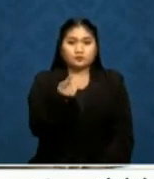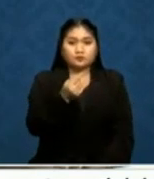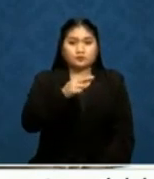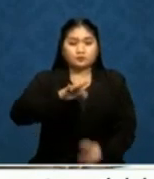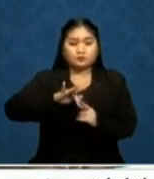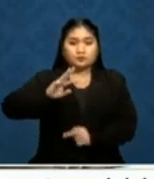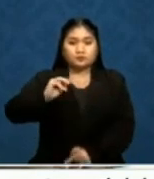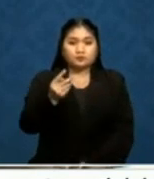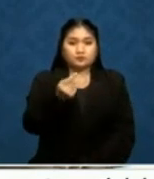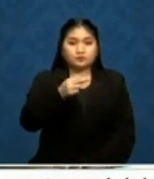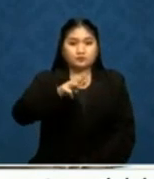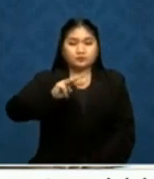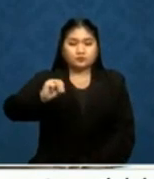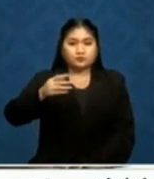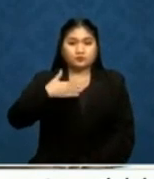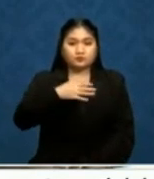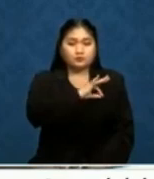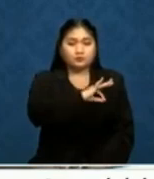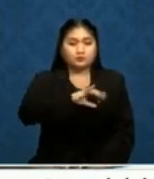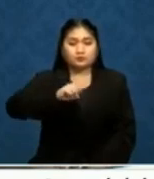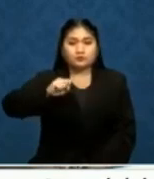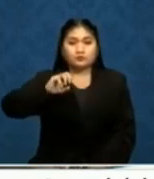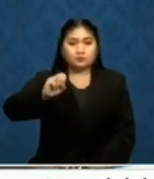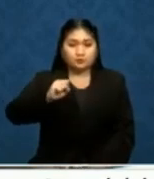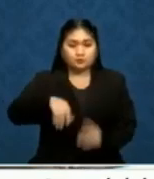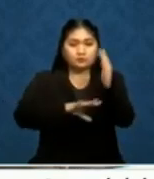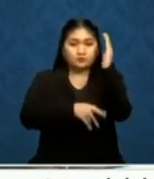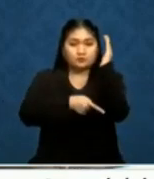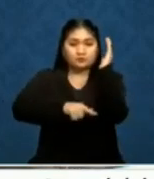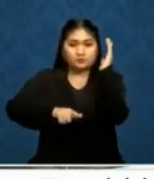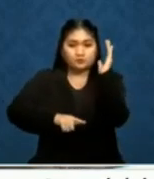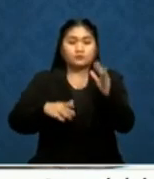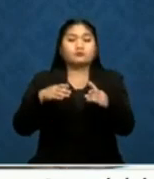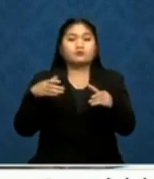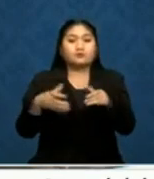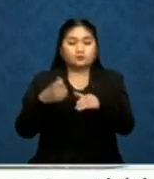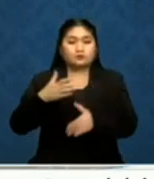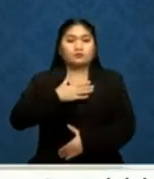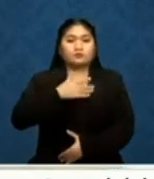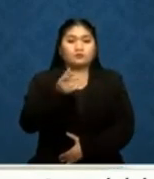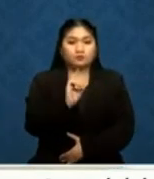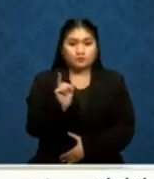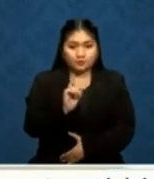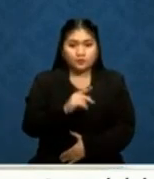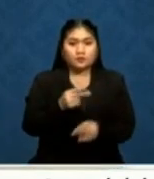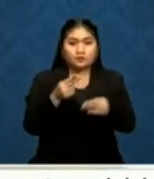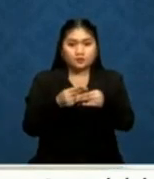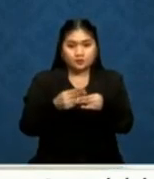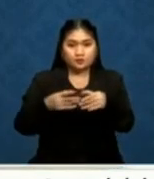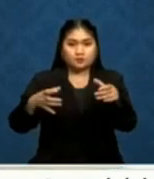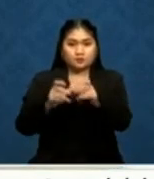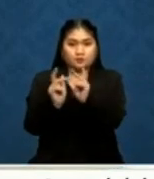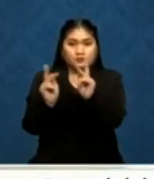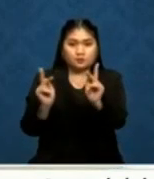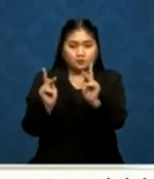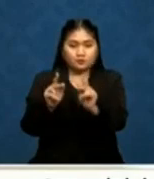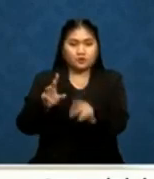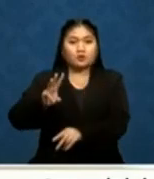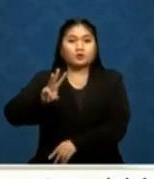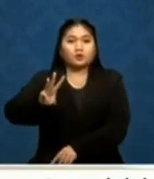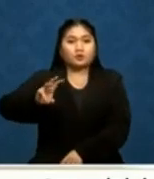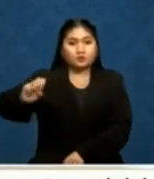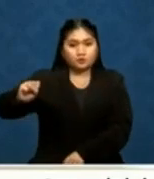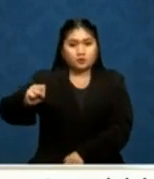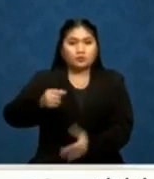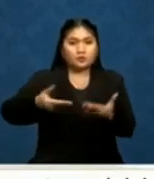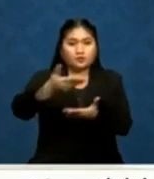นุรักษ์สมาชิกสภาผู้แทนราษฎรจังหวัดพัทลุงพรรคประชาธิปัตย์กับผมขออนุญาตเสนอรายชื่อกรรมาธิการวิสามัญพิจารณาร่างพระราชบั